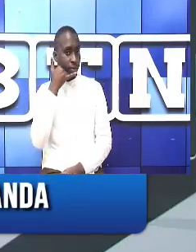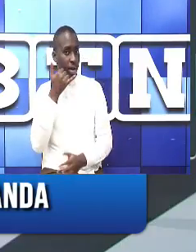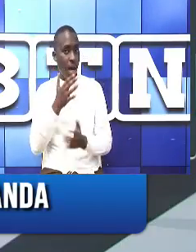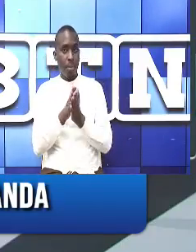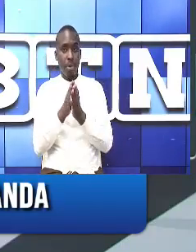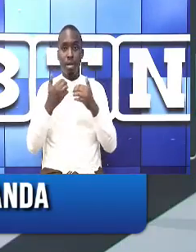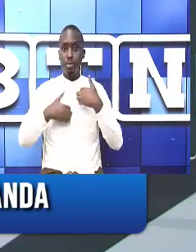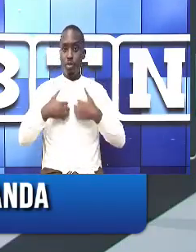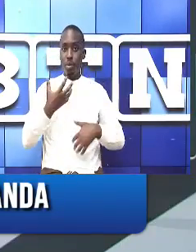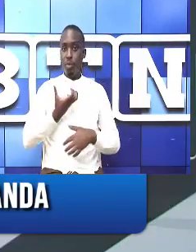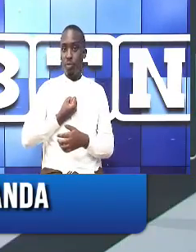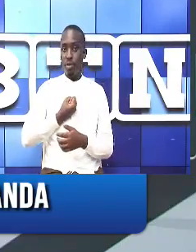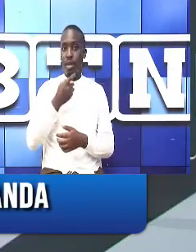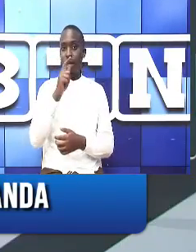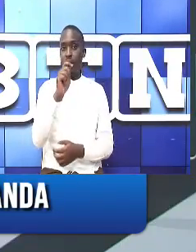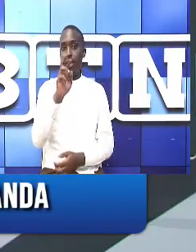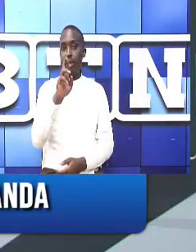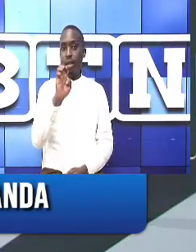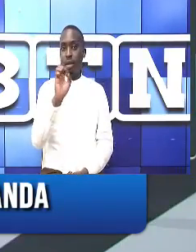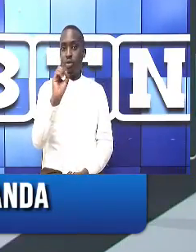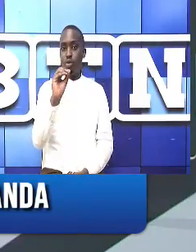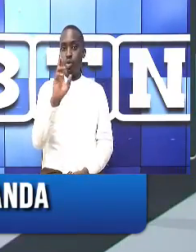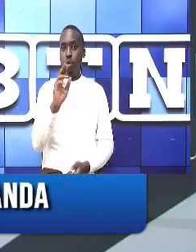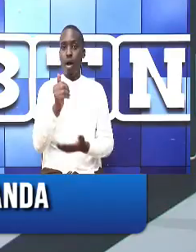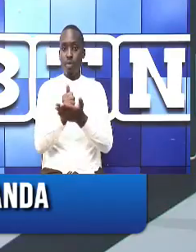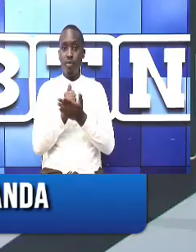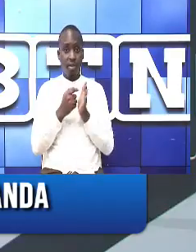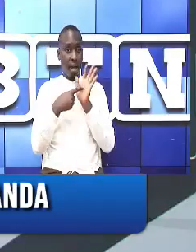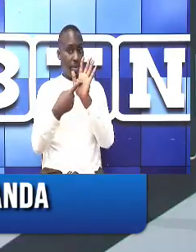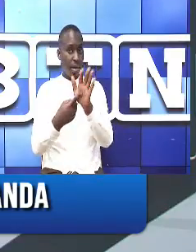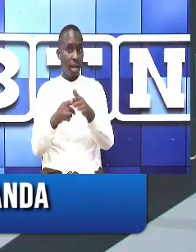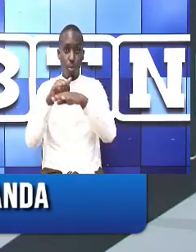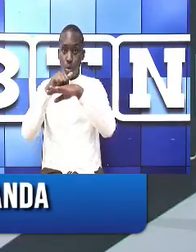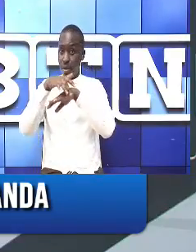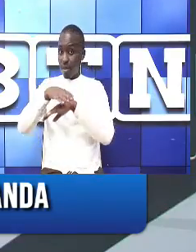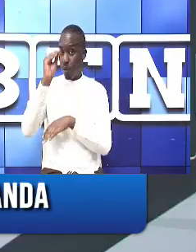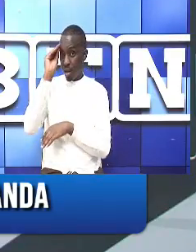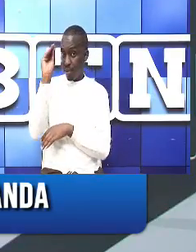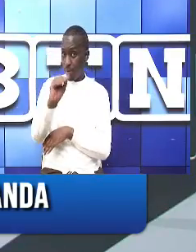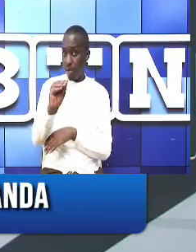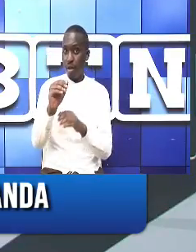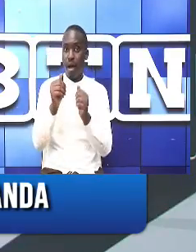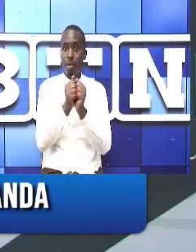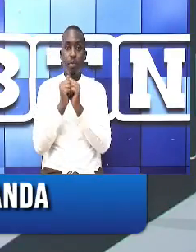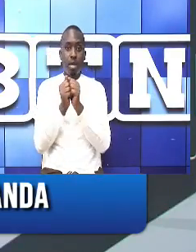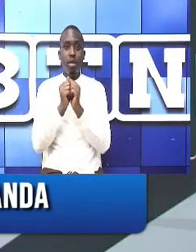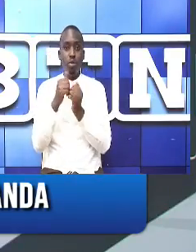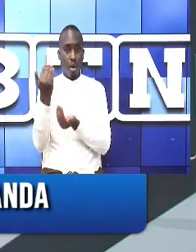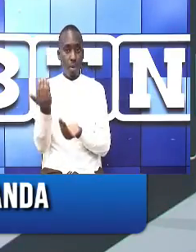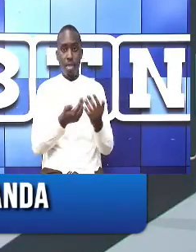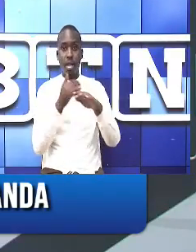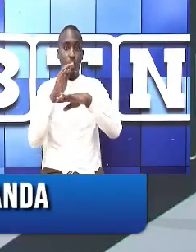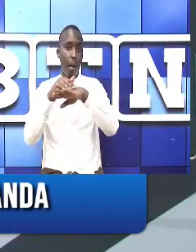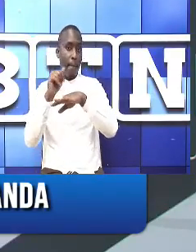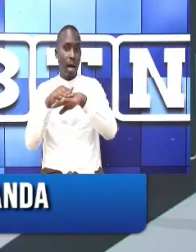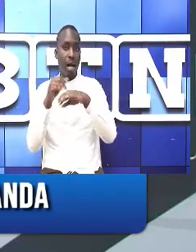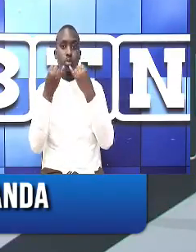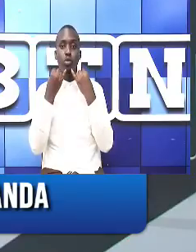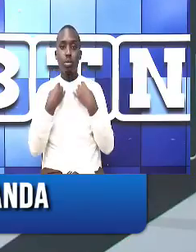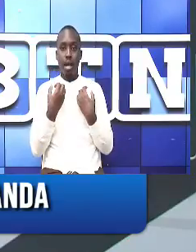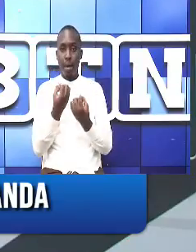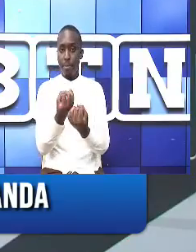n'ibyifuzo mushobora kuba mufite Trésor araza kudufasha ayibereke murayoherezaho SMS ndetse turi bunaze no kubakiraho muhamagara mutubwira